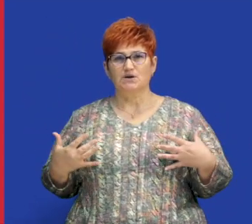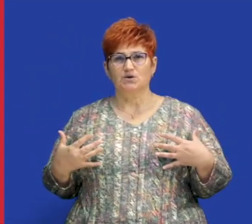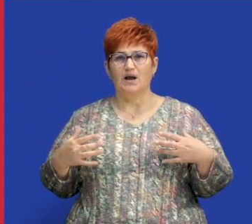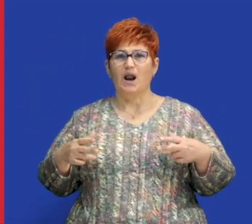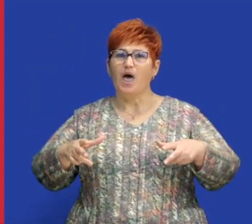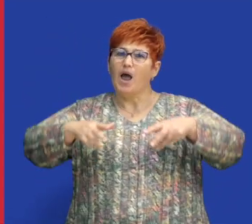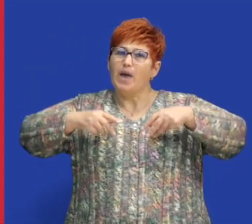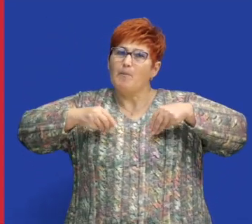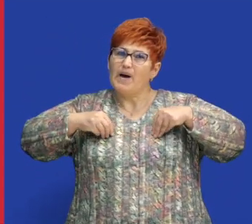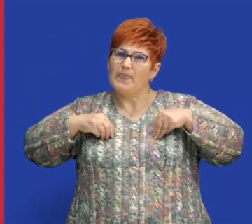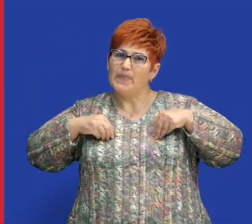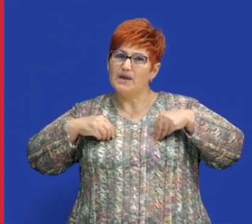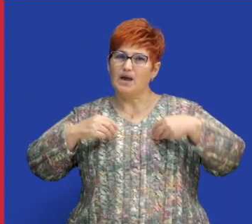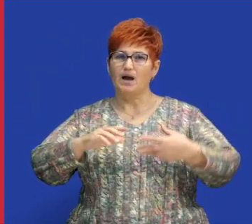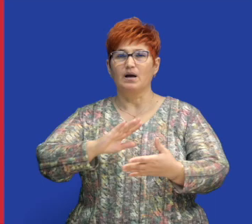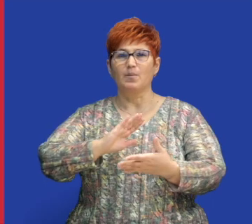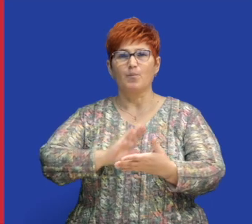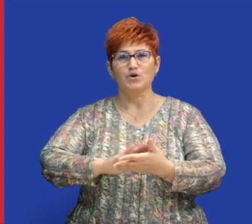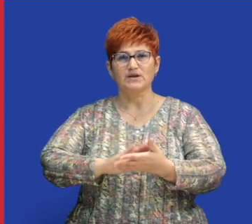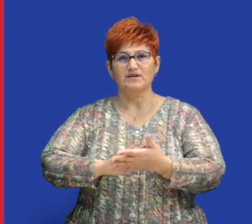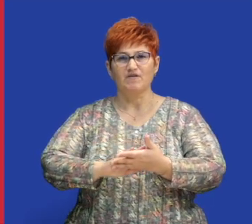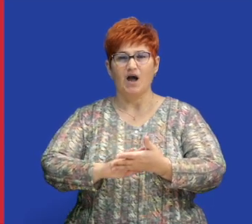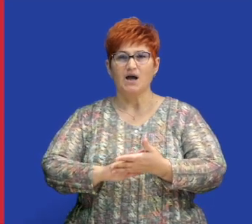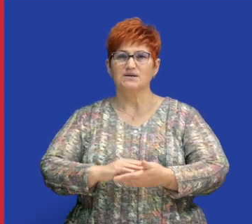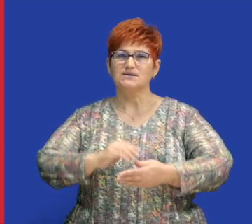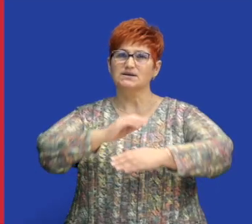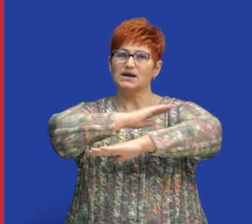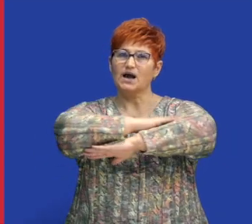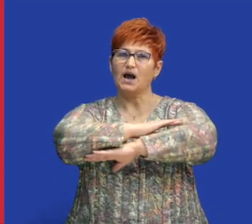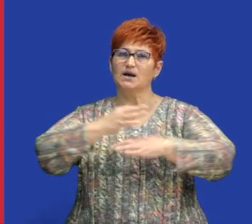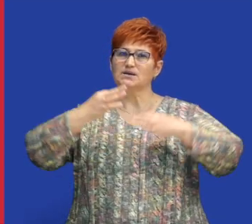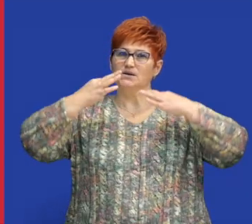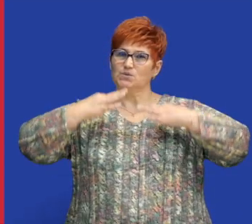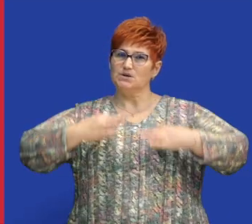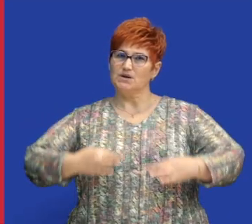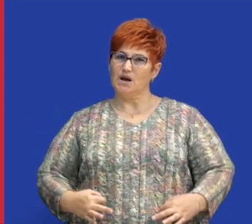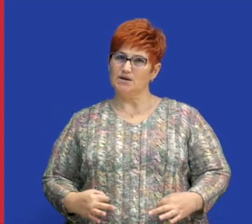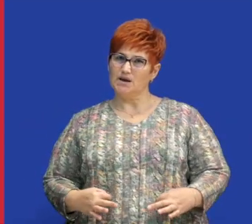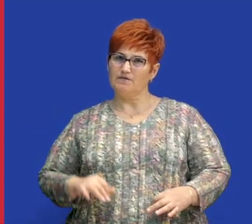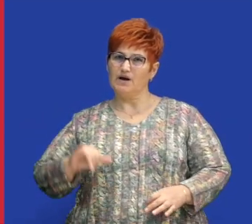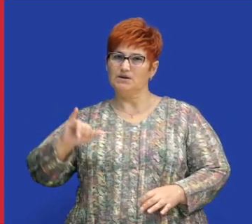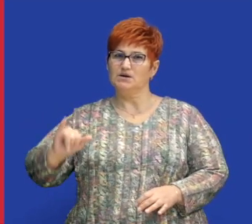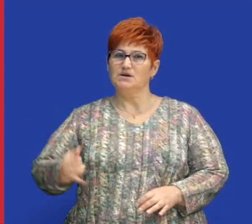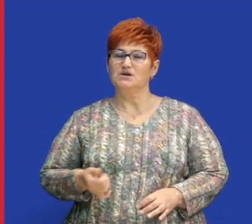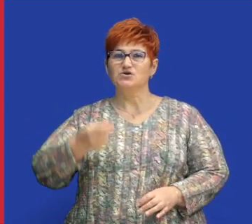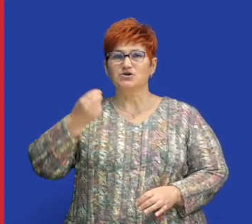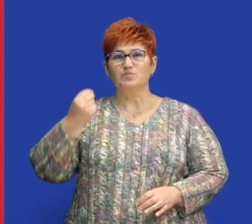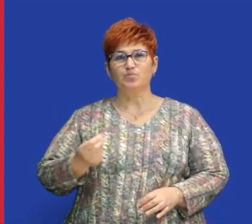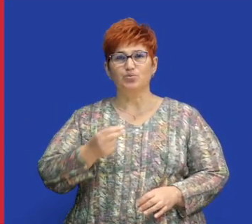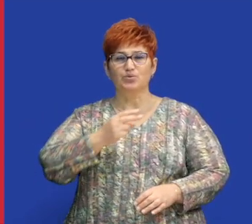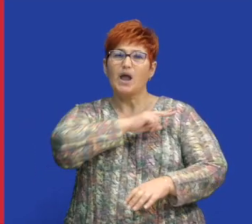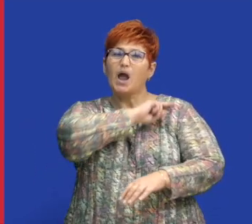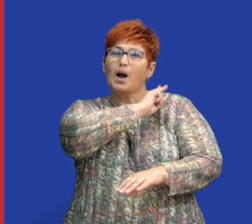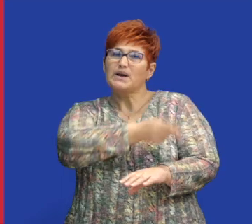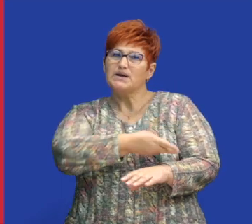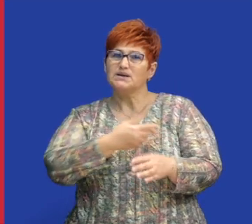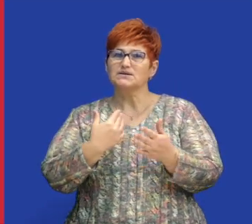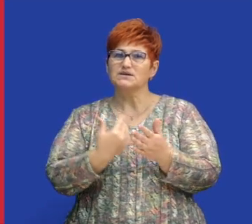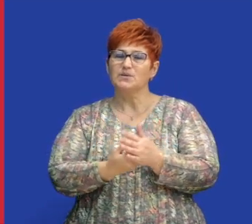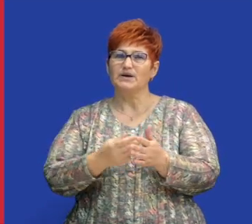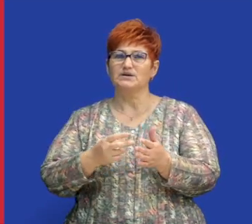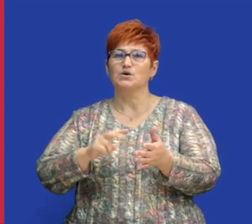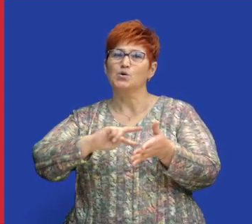borokra nagyon kényesek. Olaszországban nincs államvallás, de túlnyomóan a római katolikusok vannak. Az